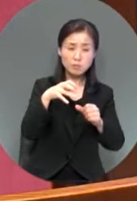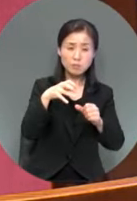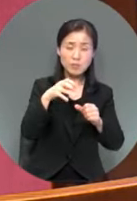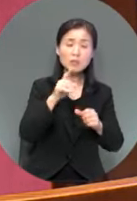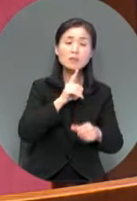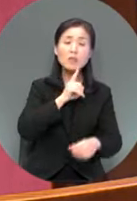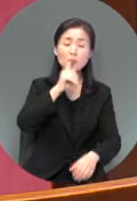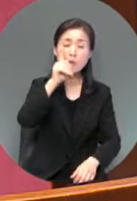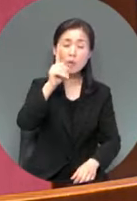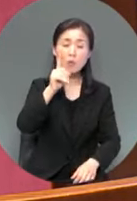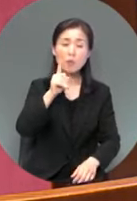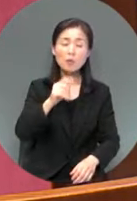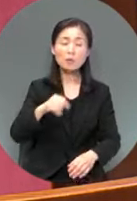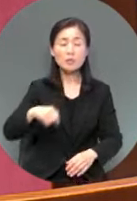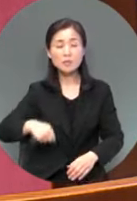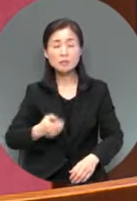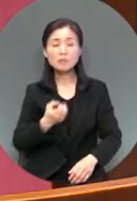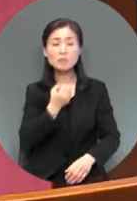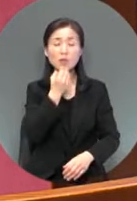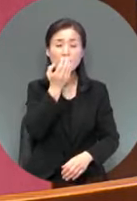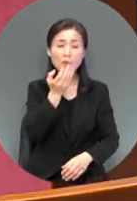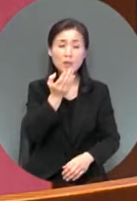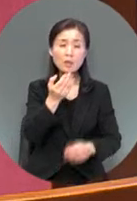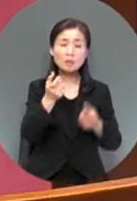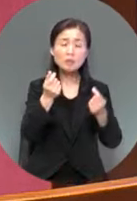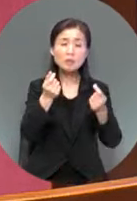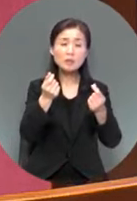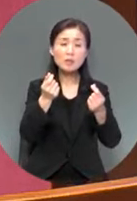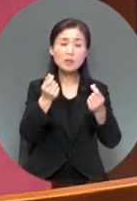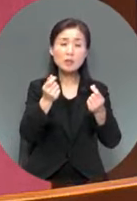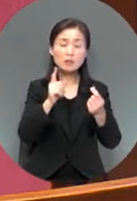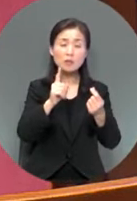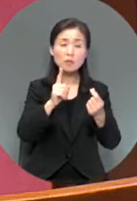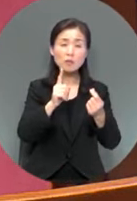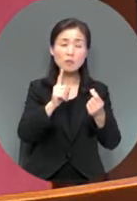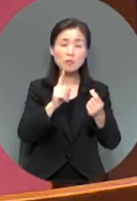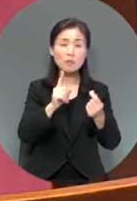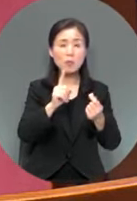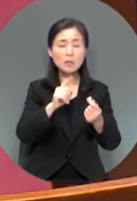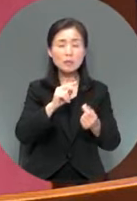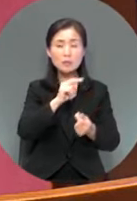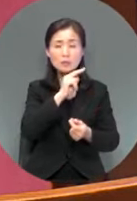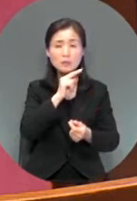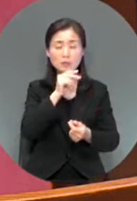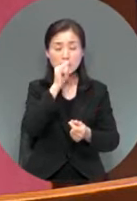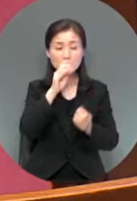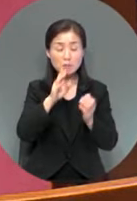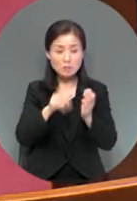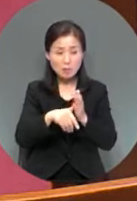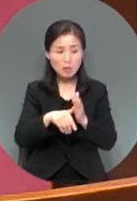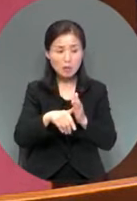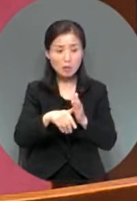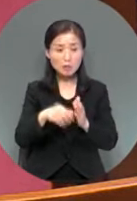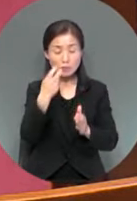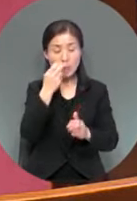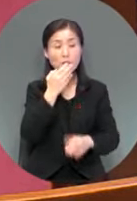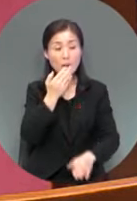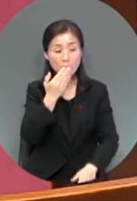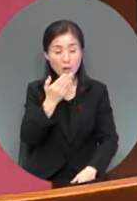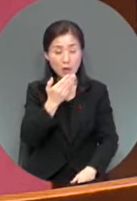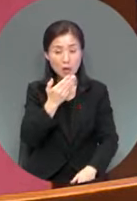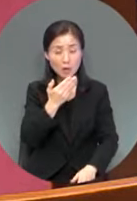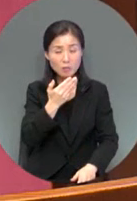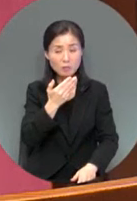제보라거나 양심 선언이라거나 이런 비슷한 정도의 어떤 단서라도 있어야 보통 수사를 하지 않겠는가라고 반문하신 거를